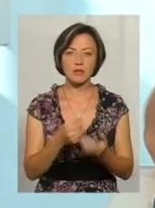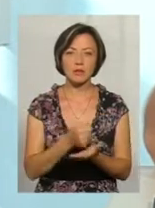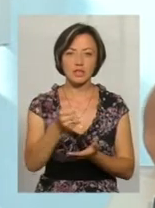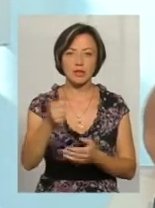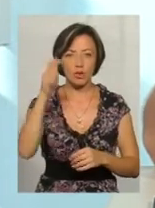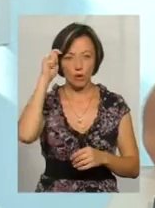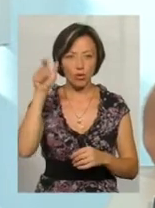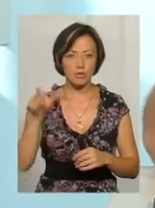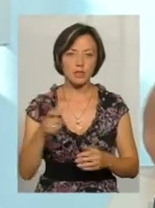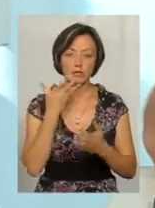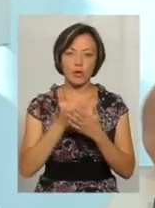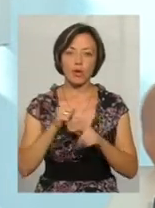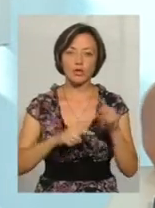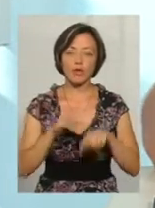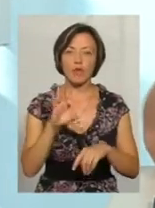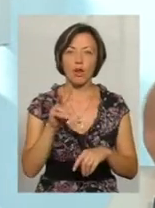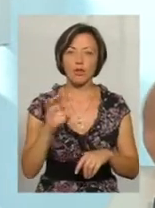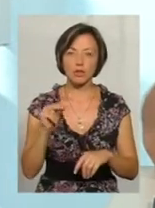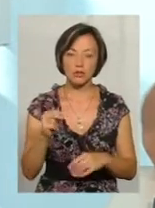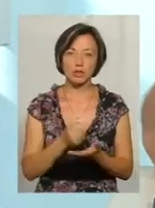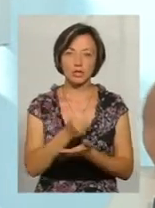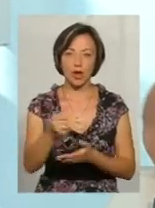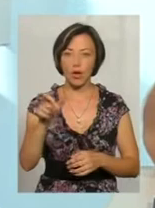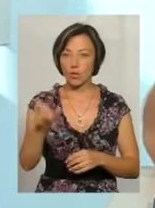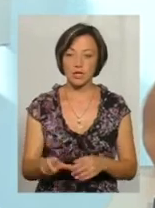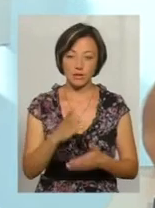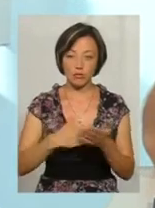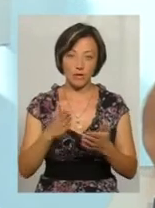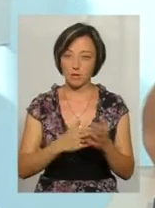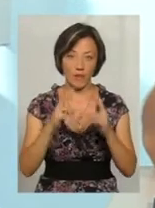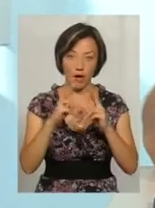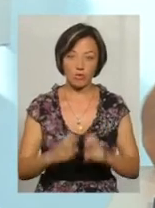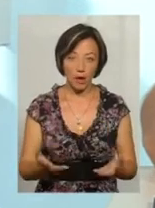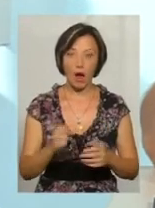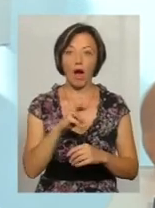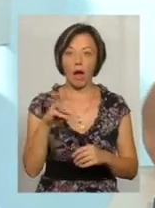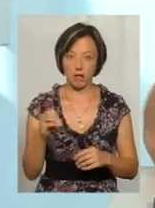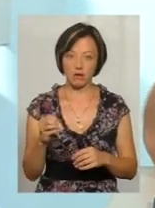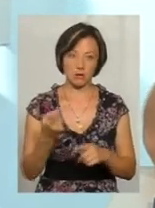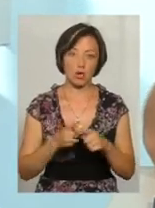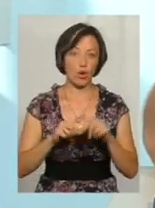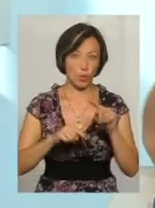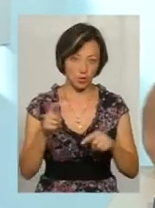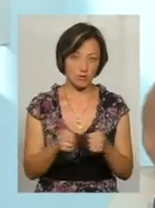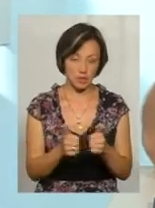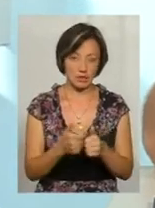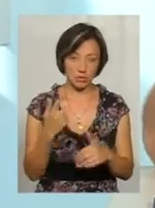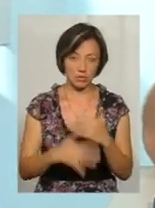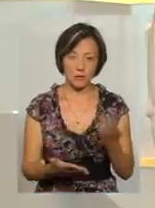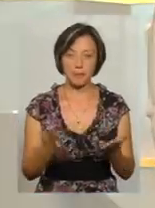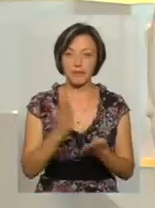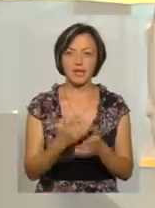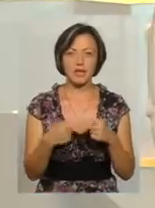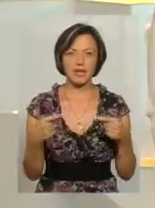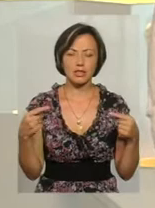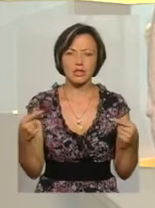взяти хлопця свого родича з Волочиська, поставити, яка людина зовсім цьому не розбирається. Але зато це родич близький, розумієте? І є інші речі,